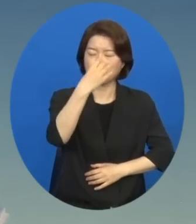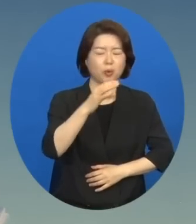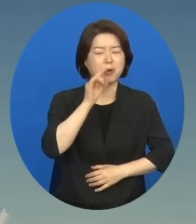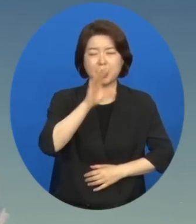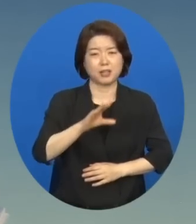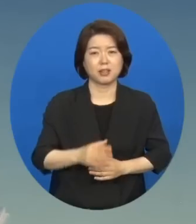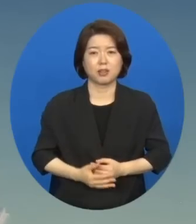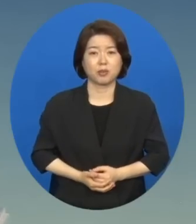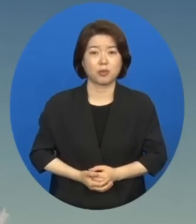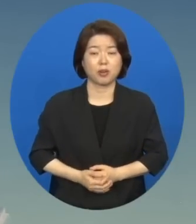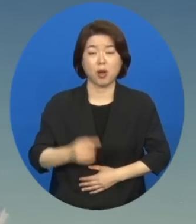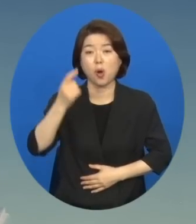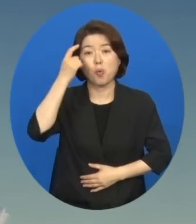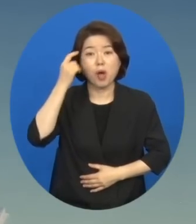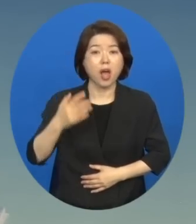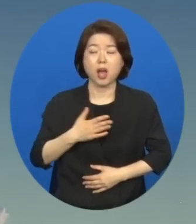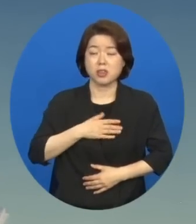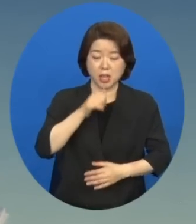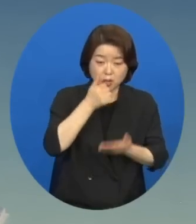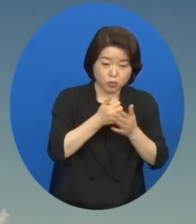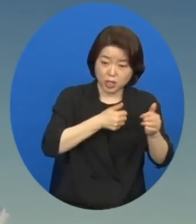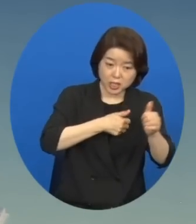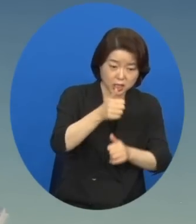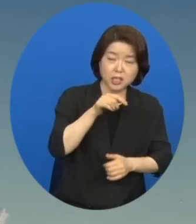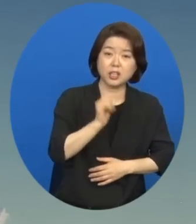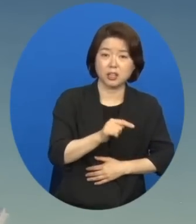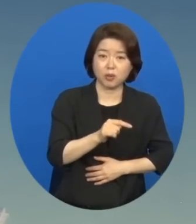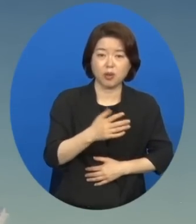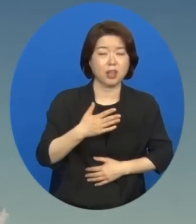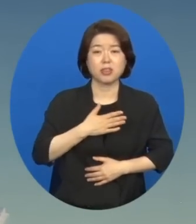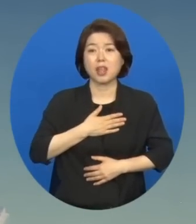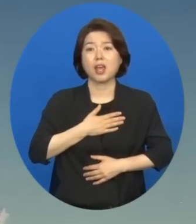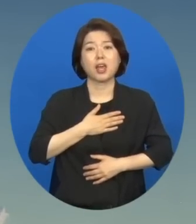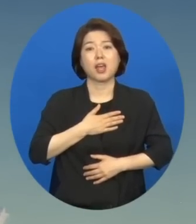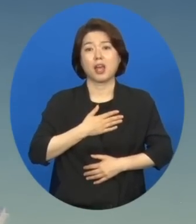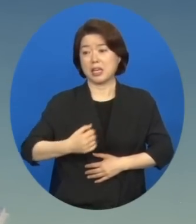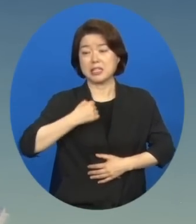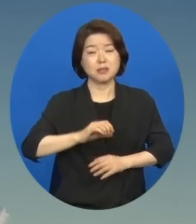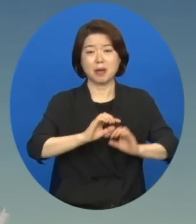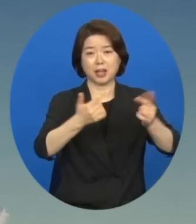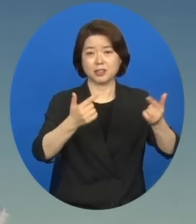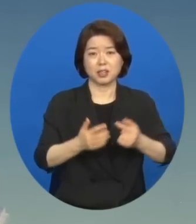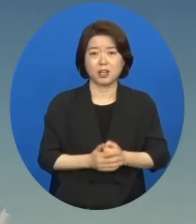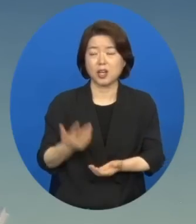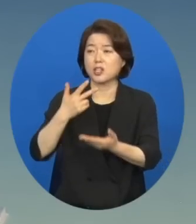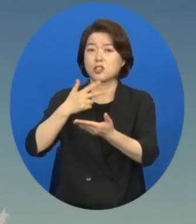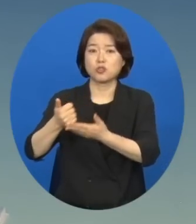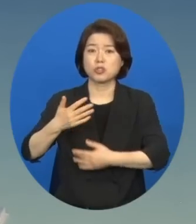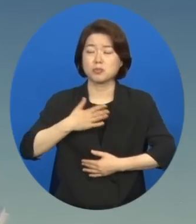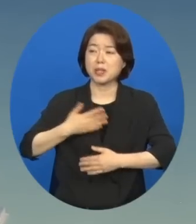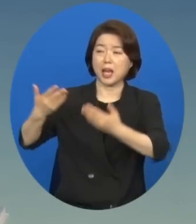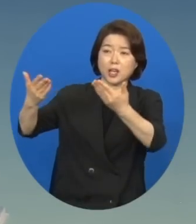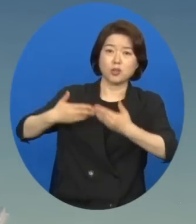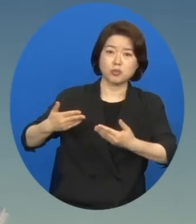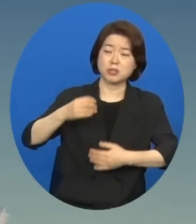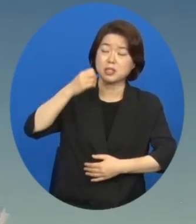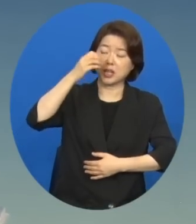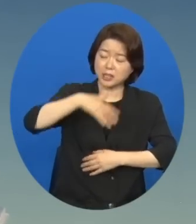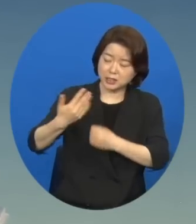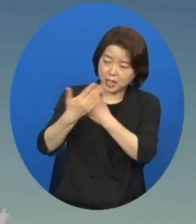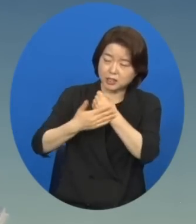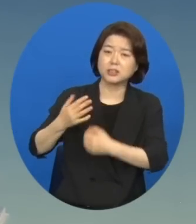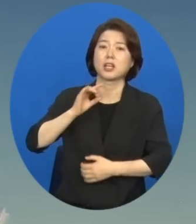겁니다. 왜냐하면 내가 죄를 이기는 것은 내가 하는 게 아니에요. 주님이 나에게 주신 그저